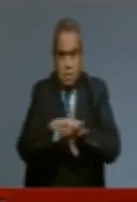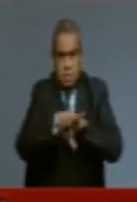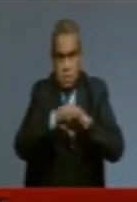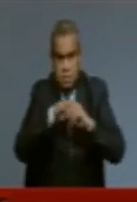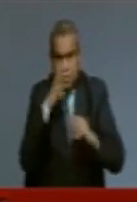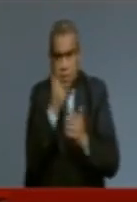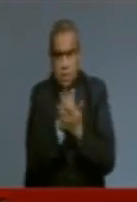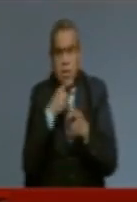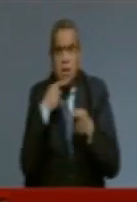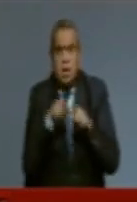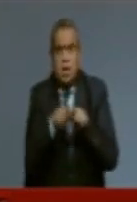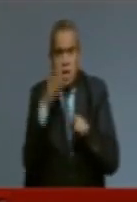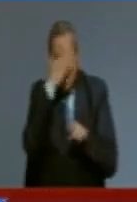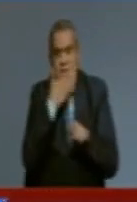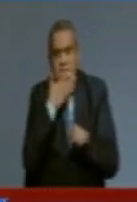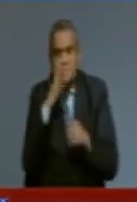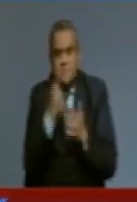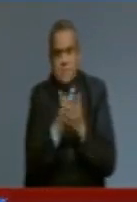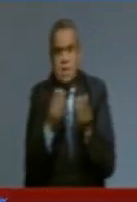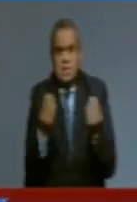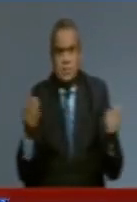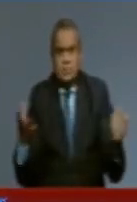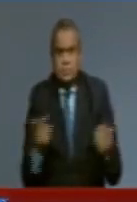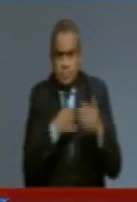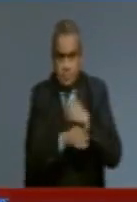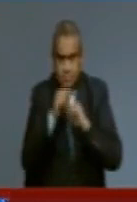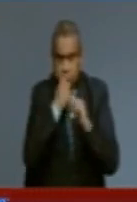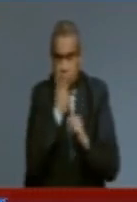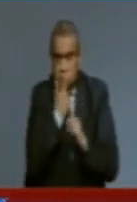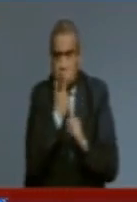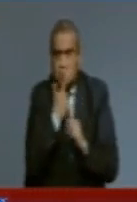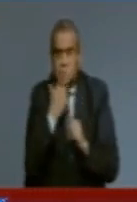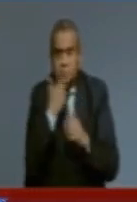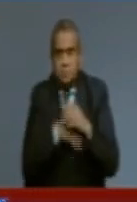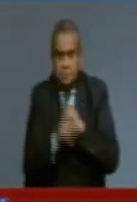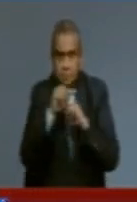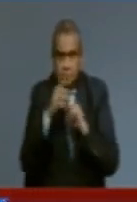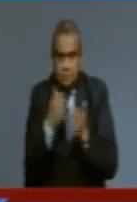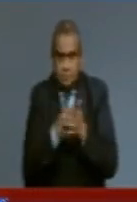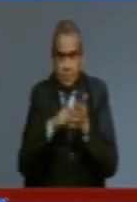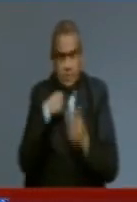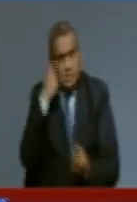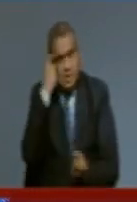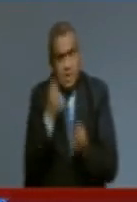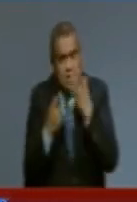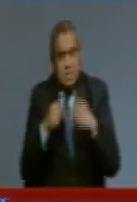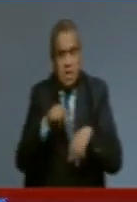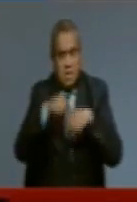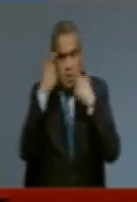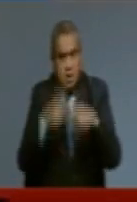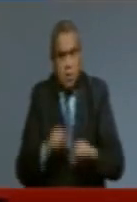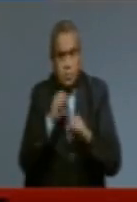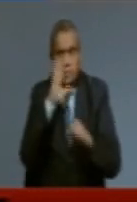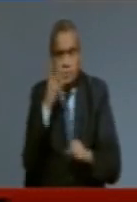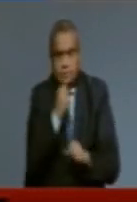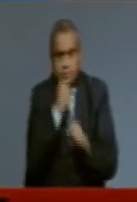البلدان الإفريقية المتعددة لديها. إن التنوع الثقافي والقومي هي